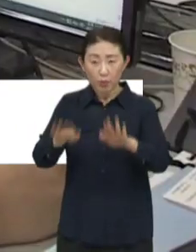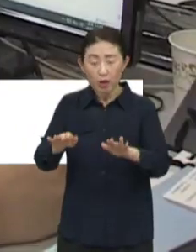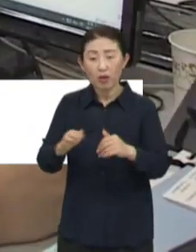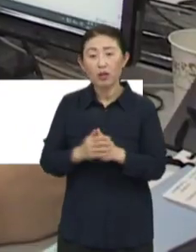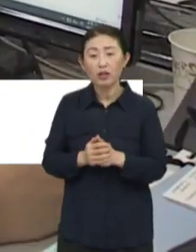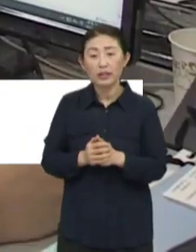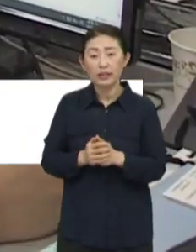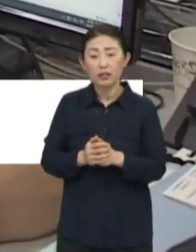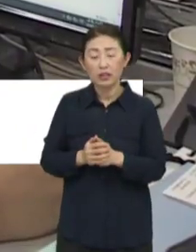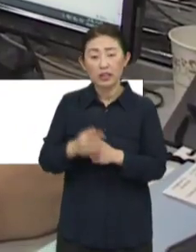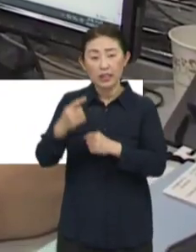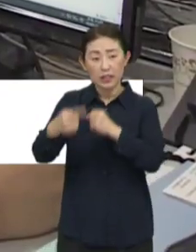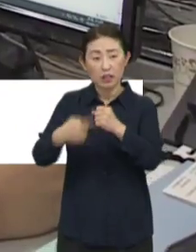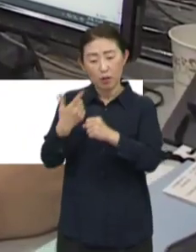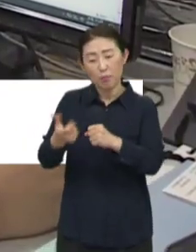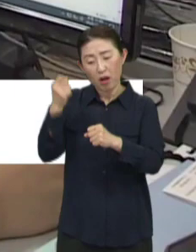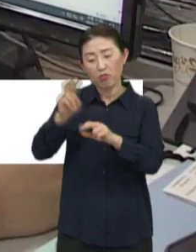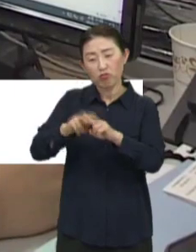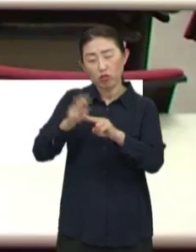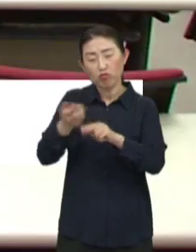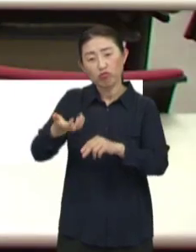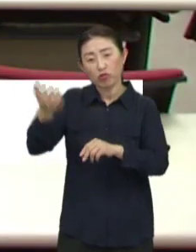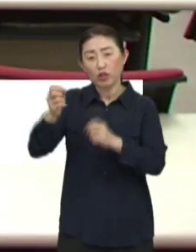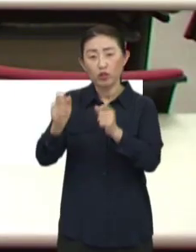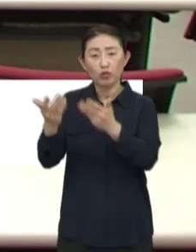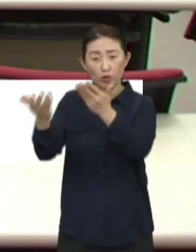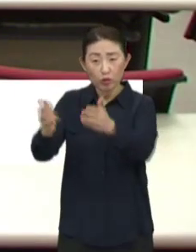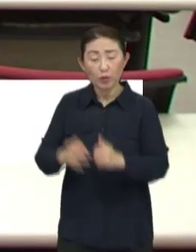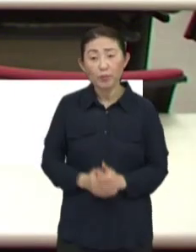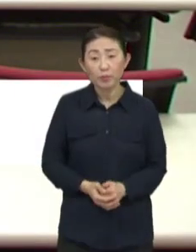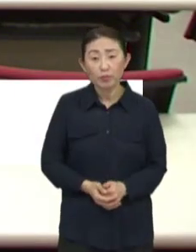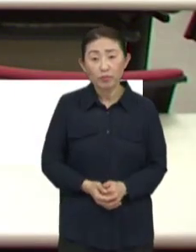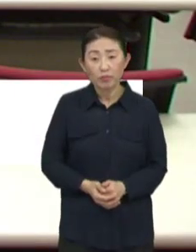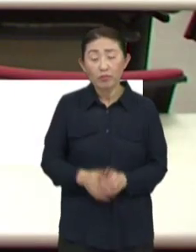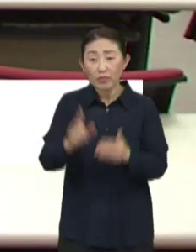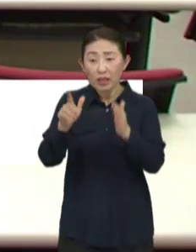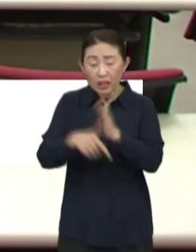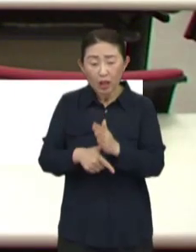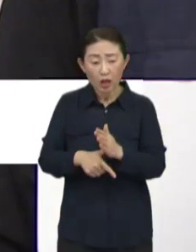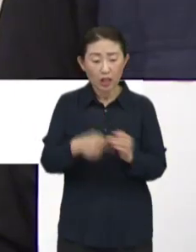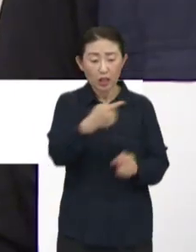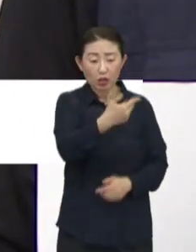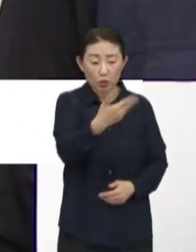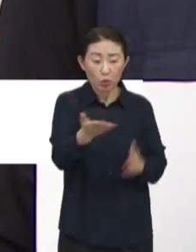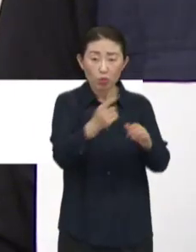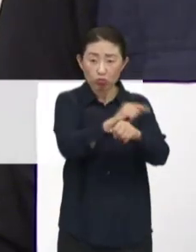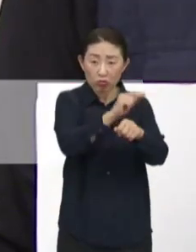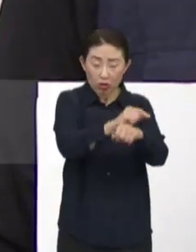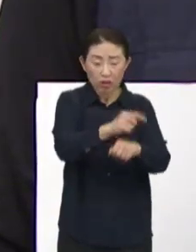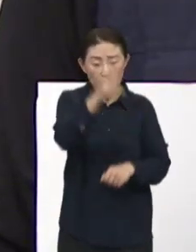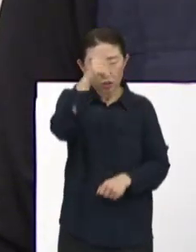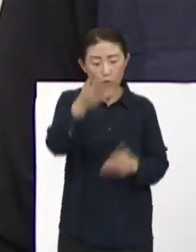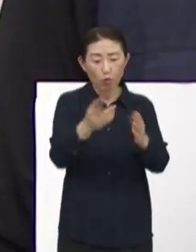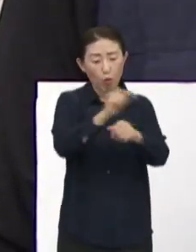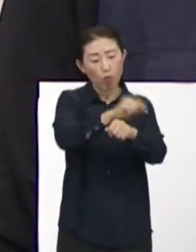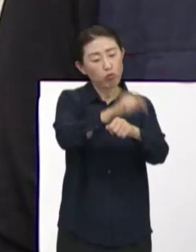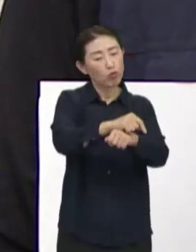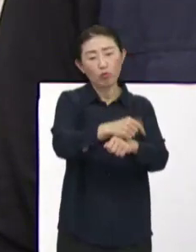기회도 1년 단축하기로 했습니다. 하지만 이 같은 처우 개선 방안에서 소방 경찰 공무원은 쏙